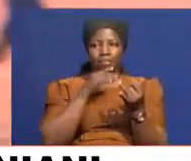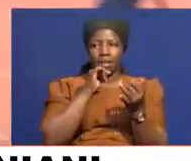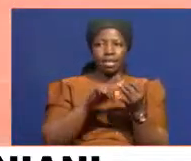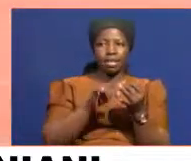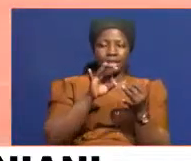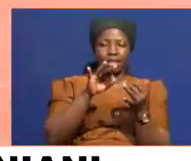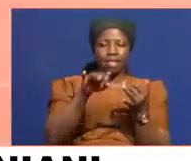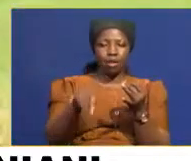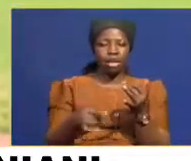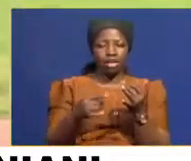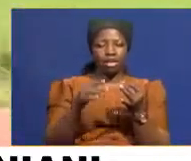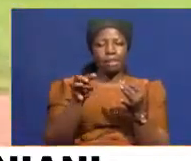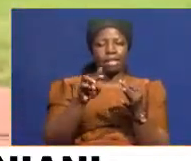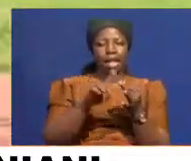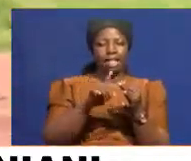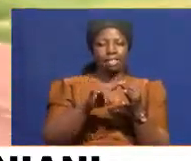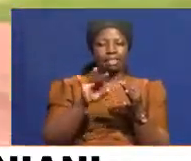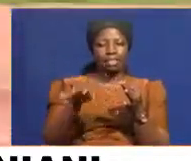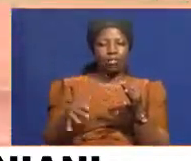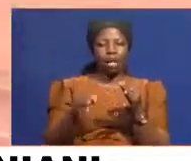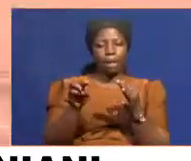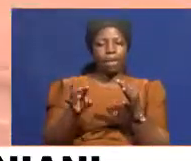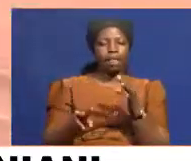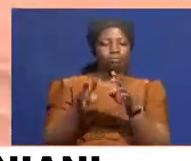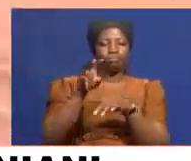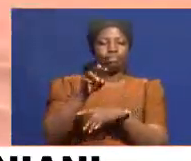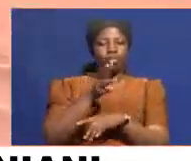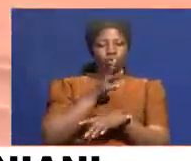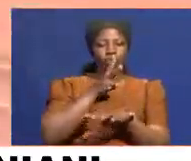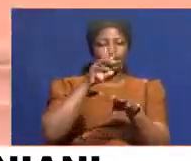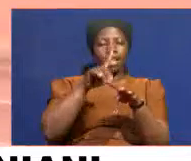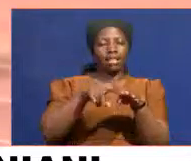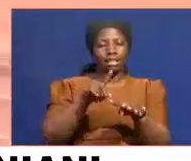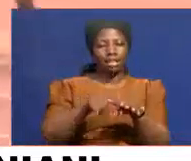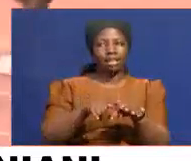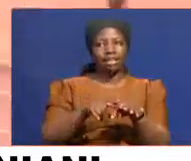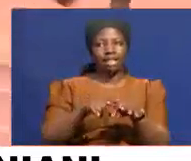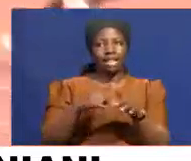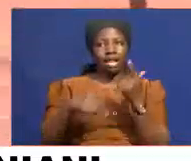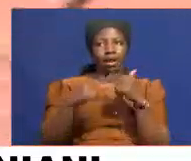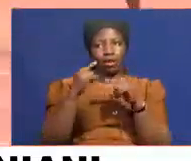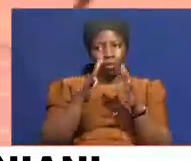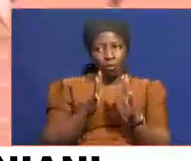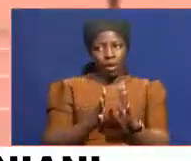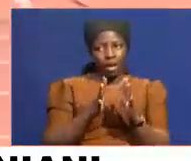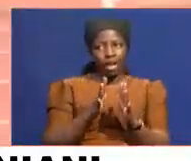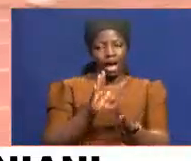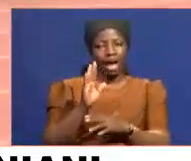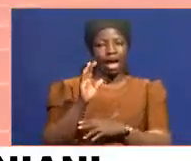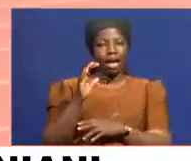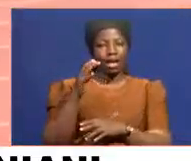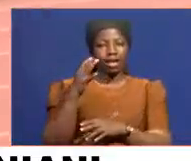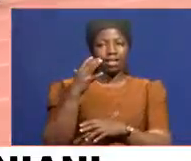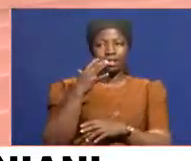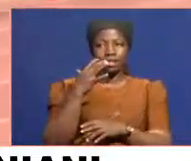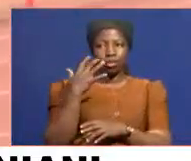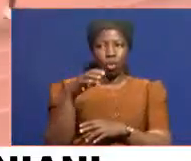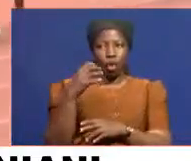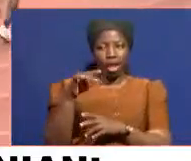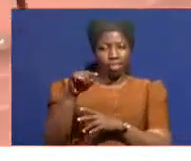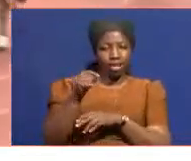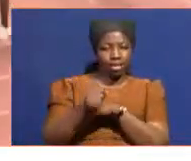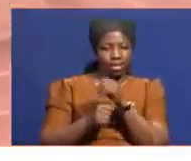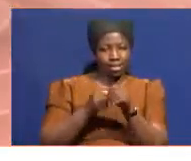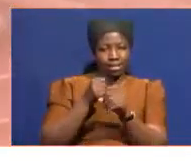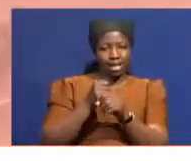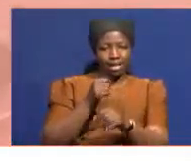mita 3000 kuruka viunzi na kidimbwi cha maji. Mshindi wa nishani ya fedha katika mbio za mita 3000 kwenye mashindano ya riadha barani Afrika mwaka huu,